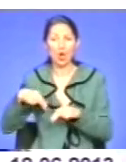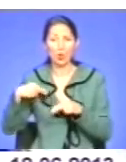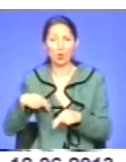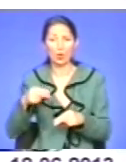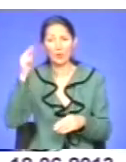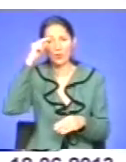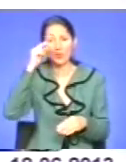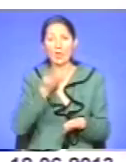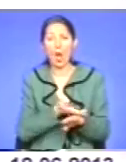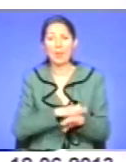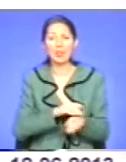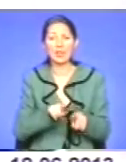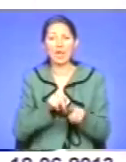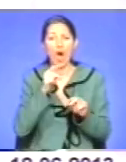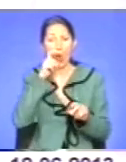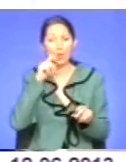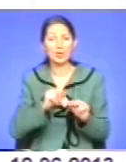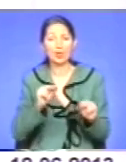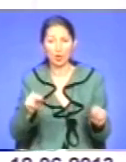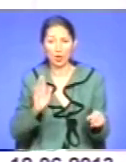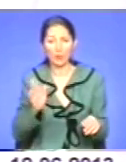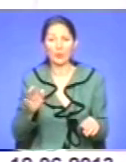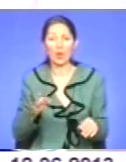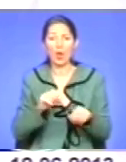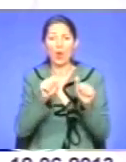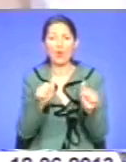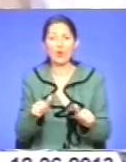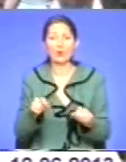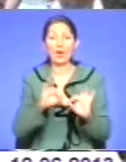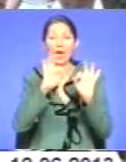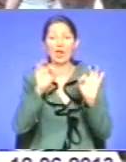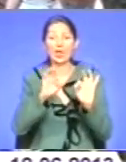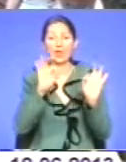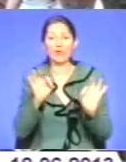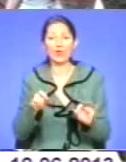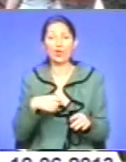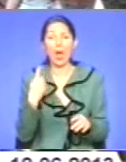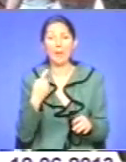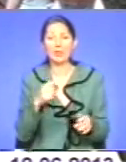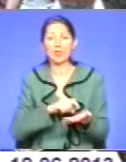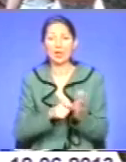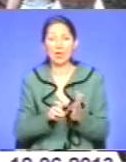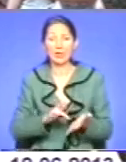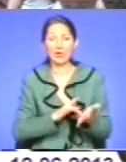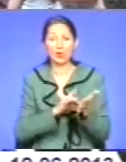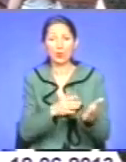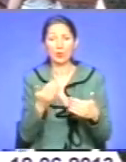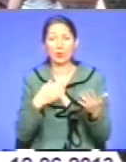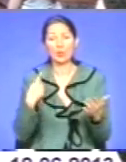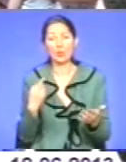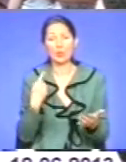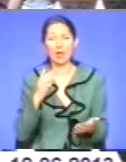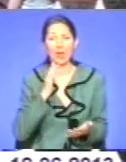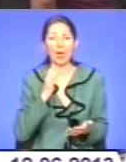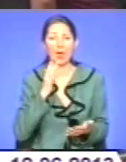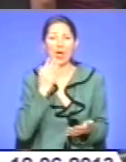Навчання польських та українських школярів проходитиме у формі творчих майстер-класів, екскурсій, спілкування із майстрами народної